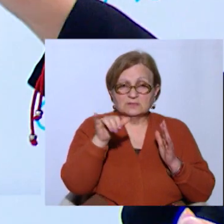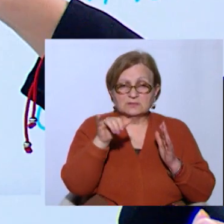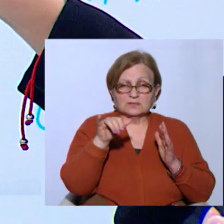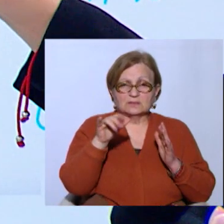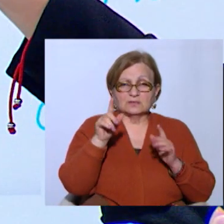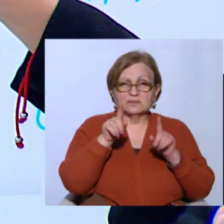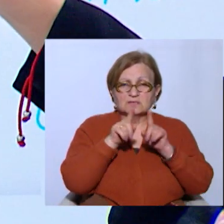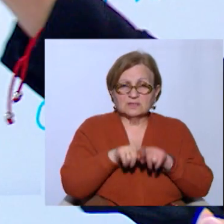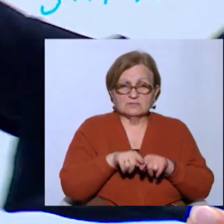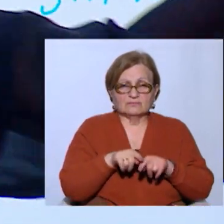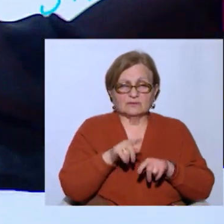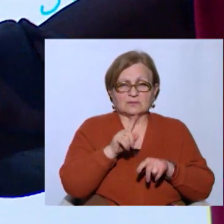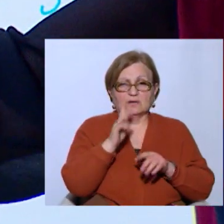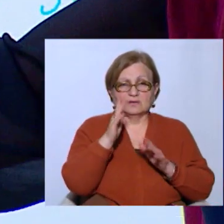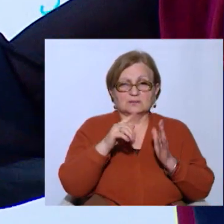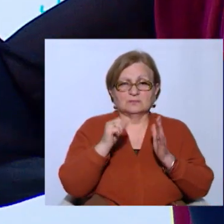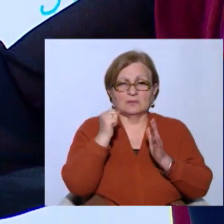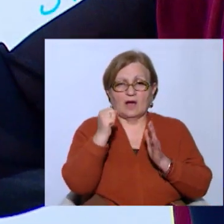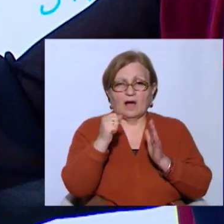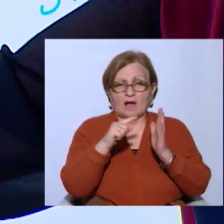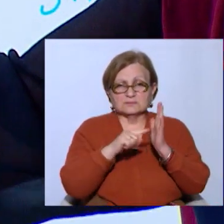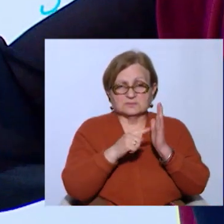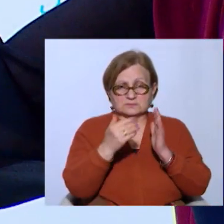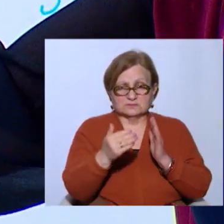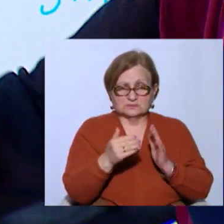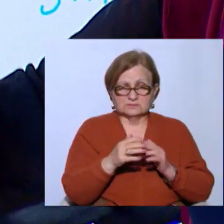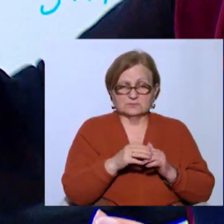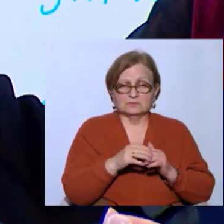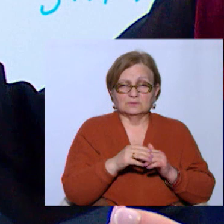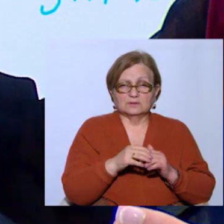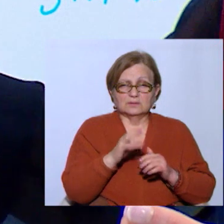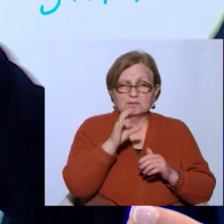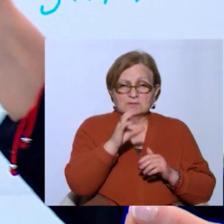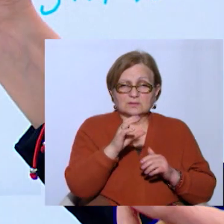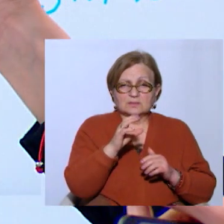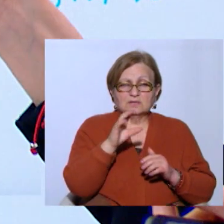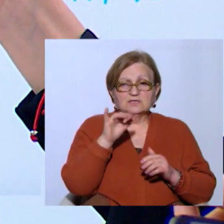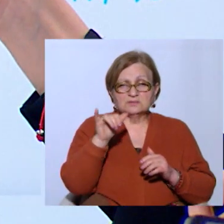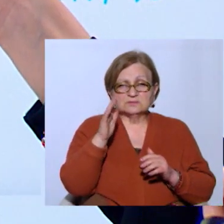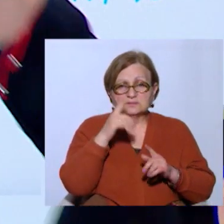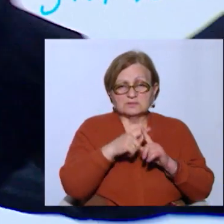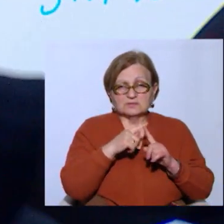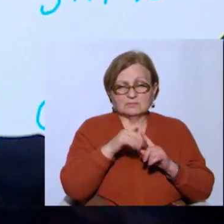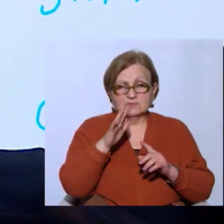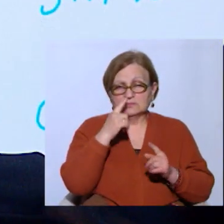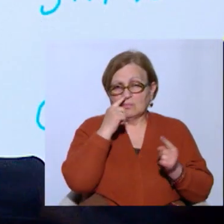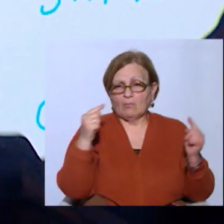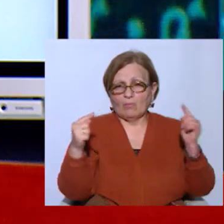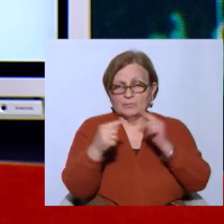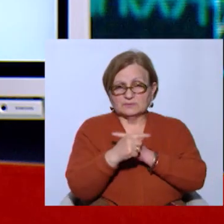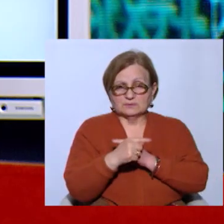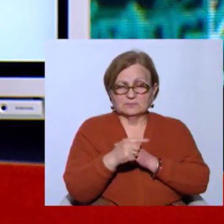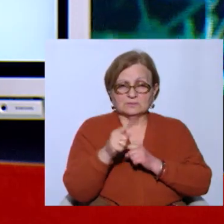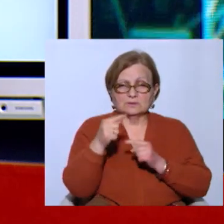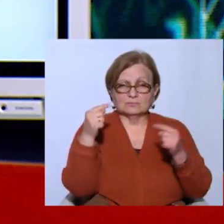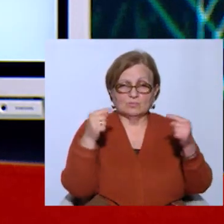რაც იქნება აცერტილის Y კოორდინატი. ხოლო ცერტილის X კოორდინატი იქნება მოპირდაპირე, ანუ რადგან ეს